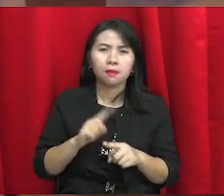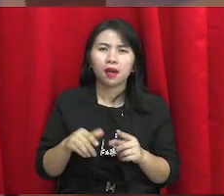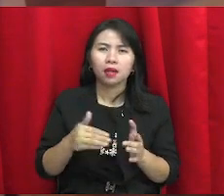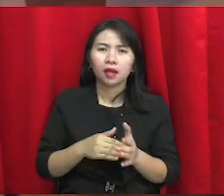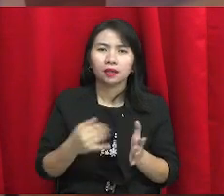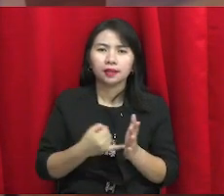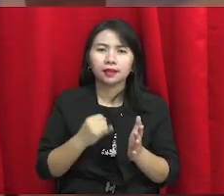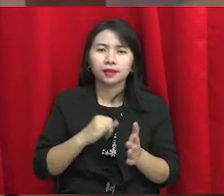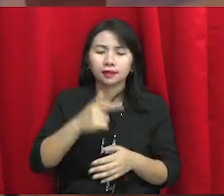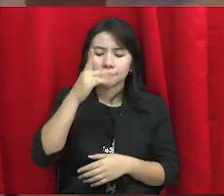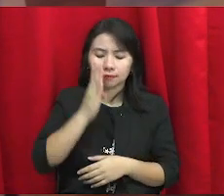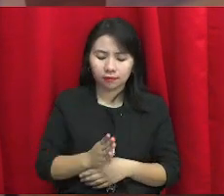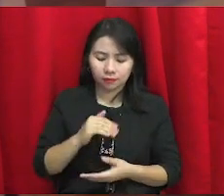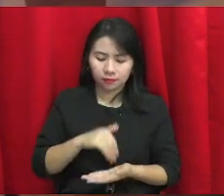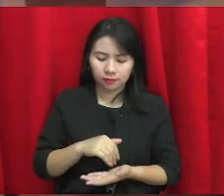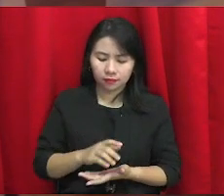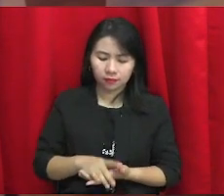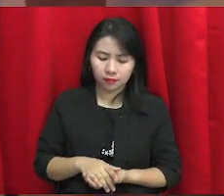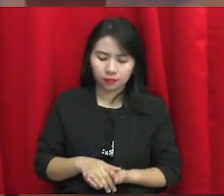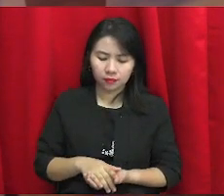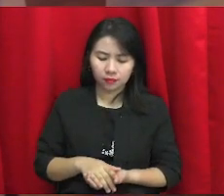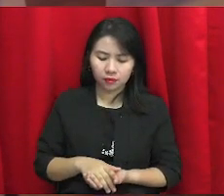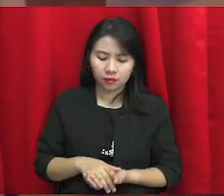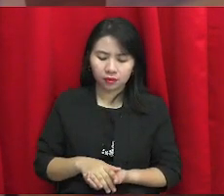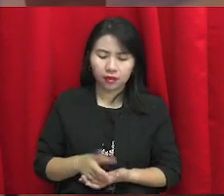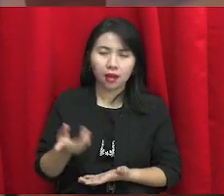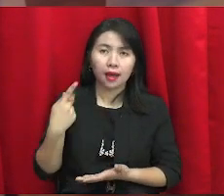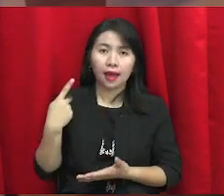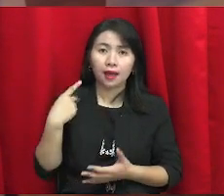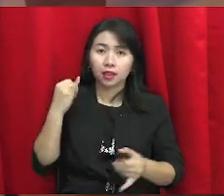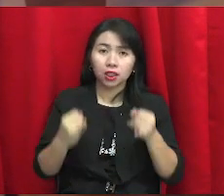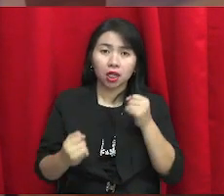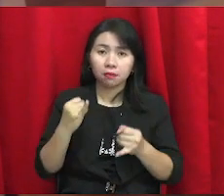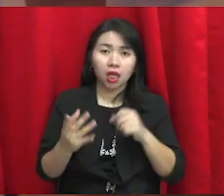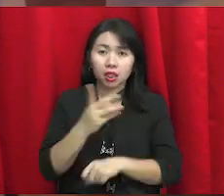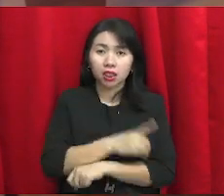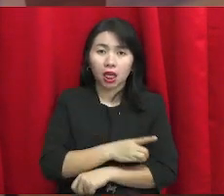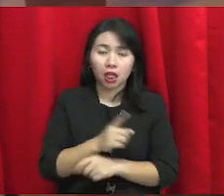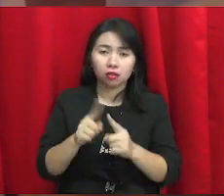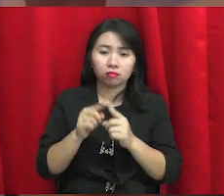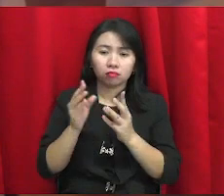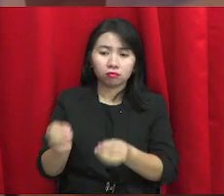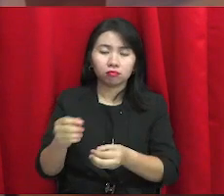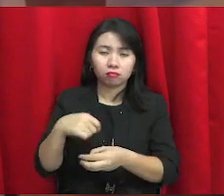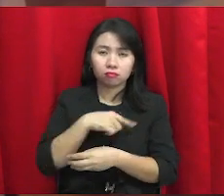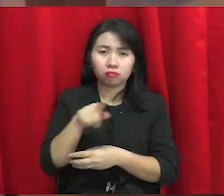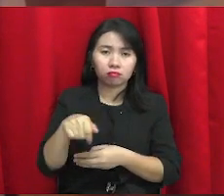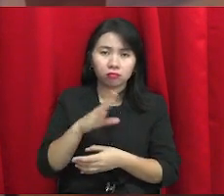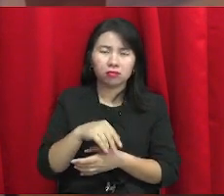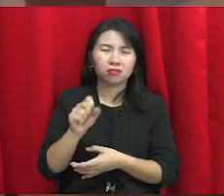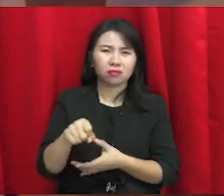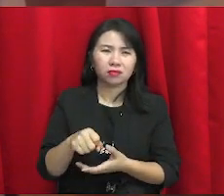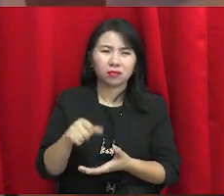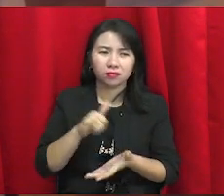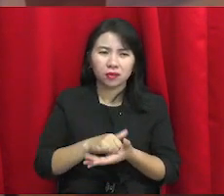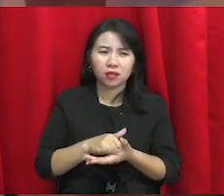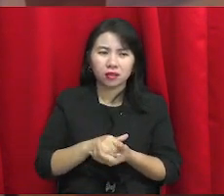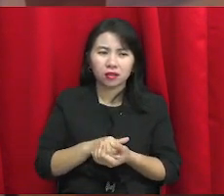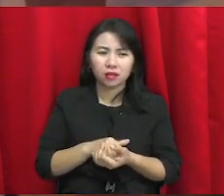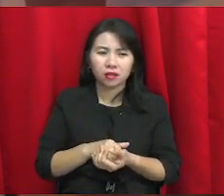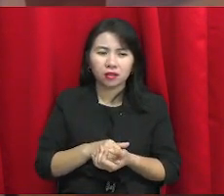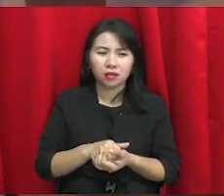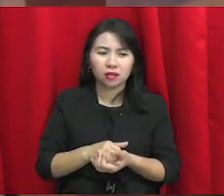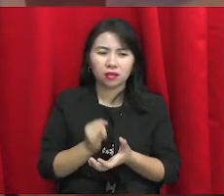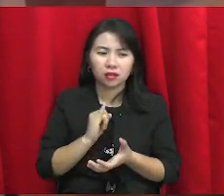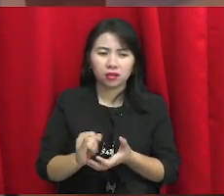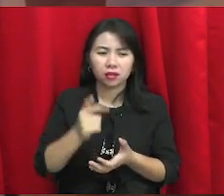Diyos natin, mayroong judgment day na ibibigay sa atin. Na ang, right. Yun ang parang ang way